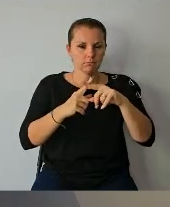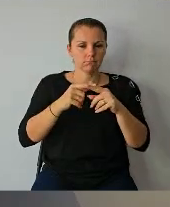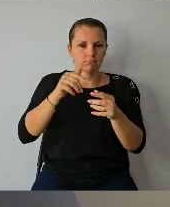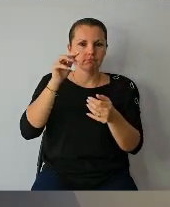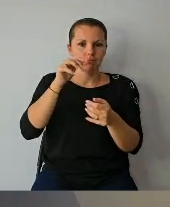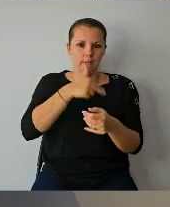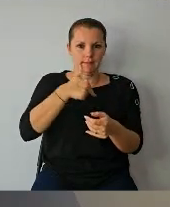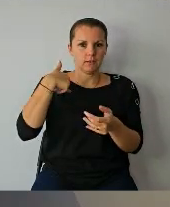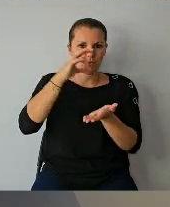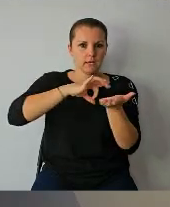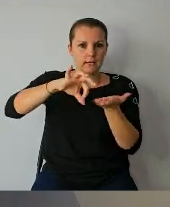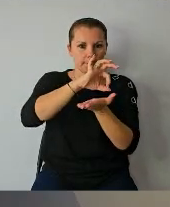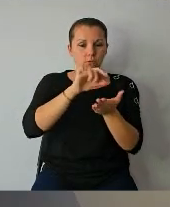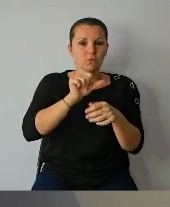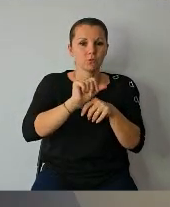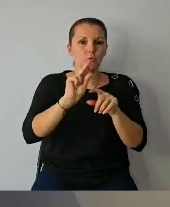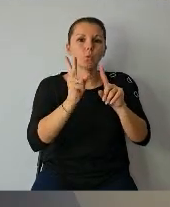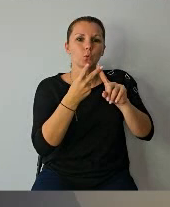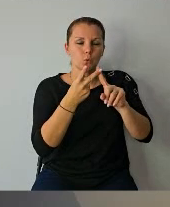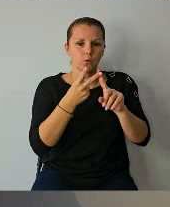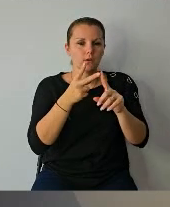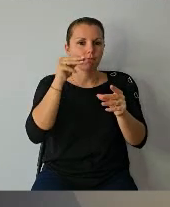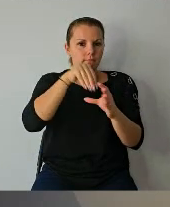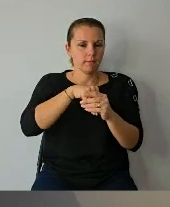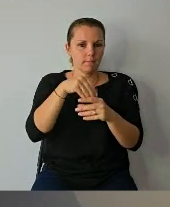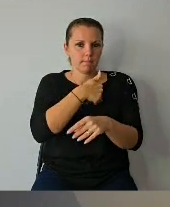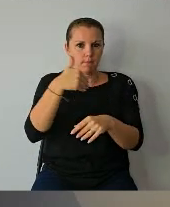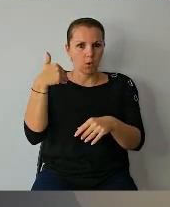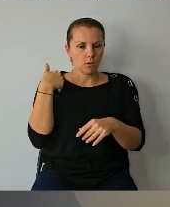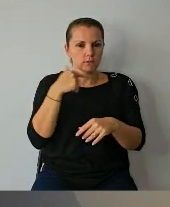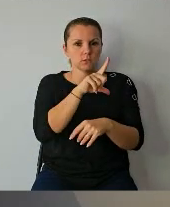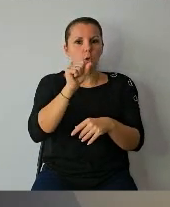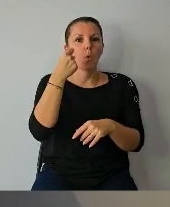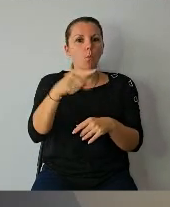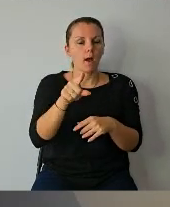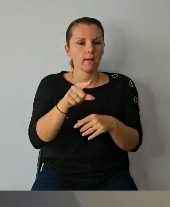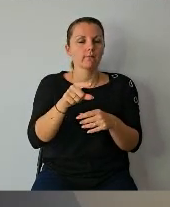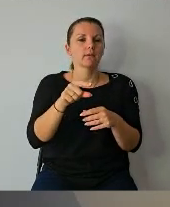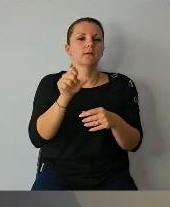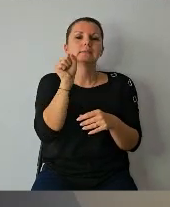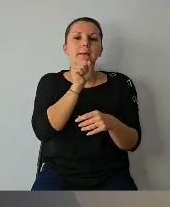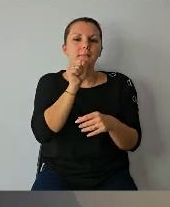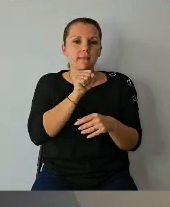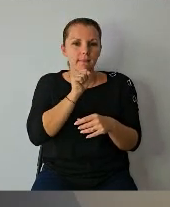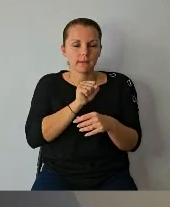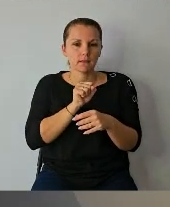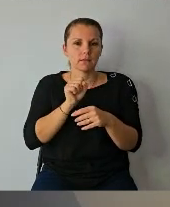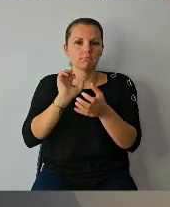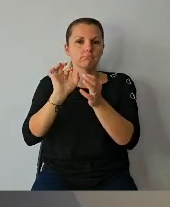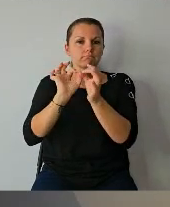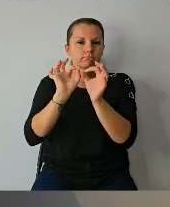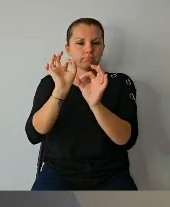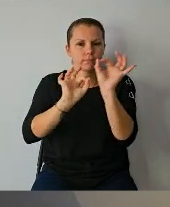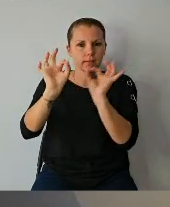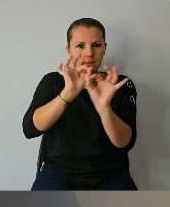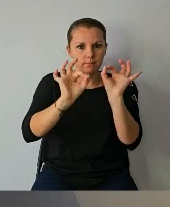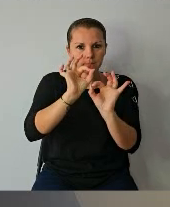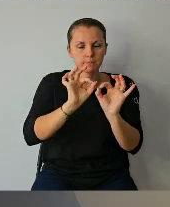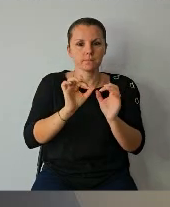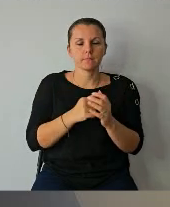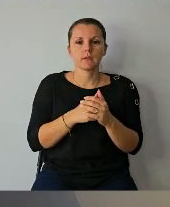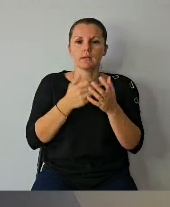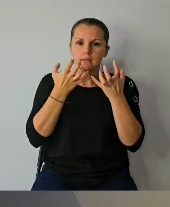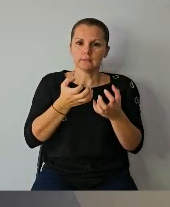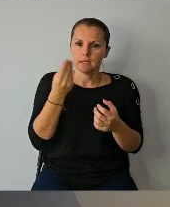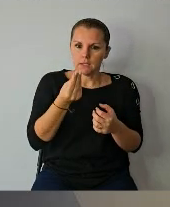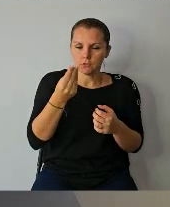ramach Polskiego Ładu na zabytki. W kwocie 300 tysięcy złotych chcielibyśmy po prostu ten przetarg